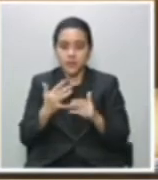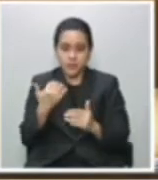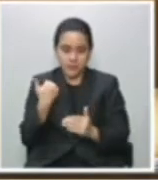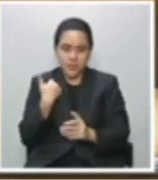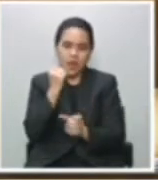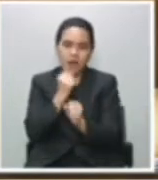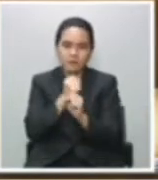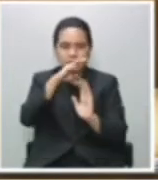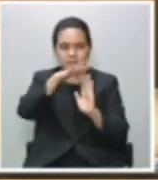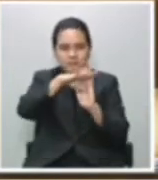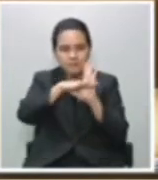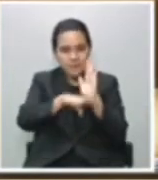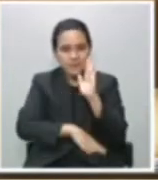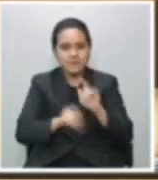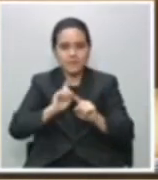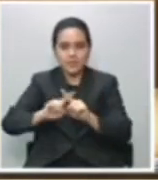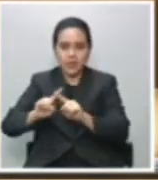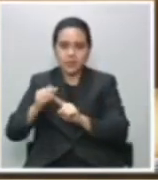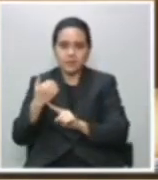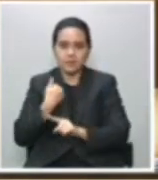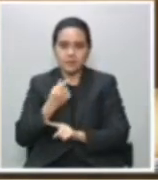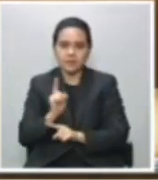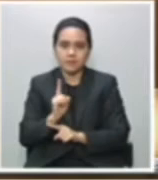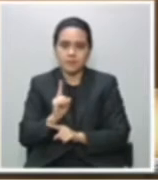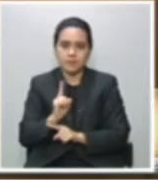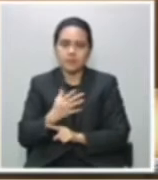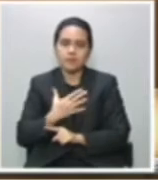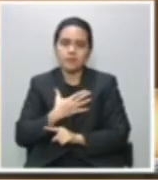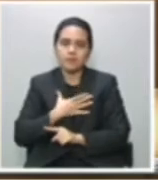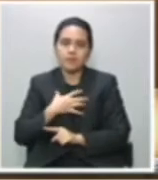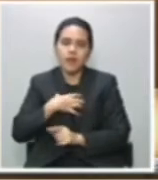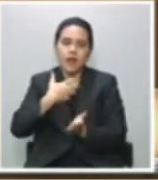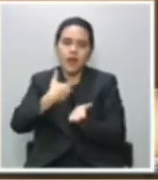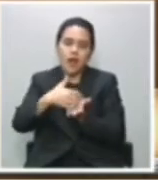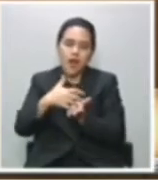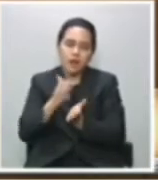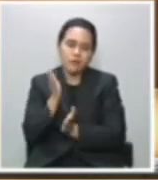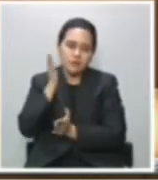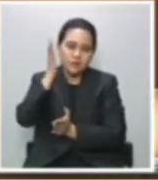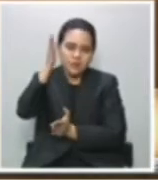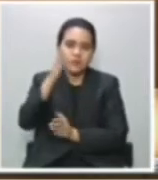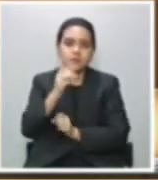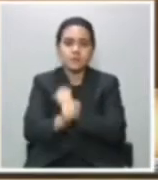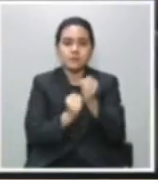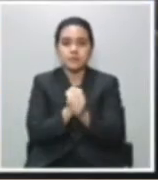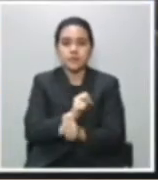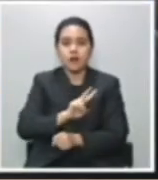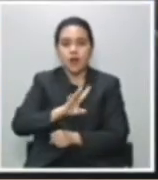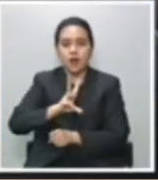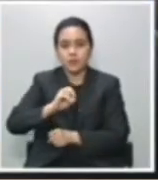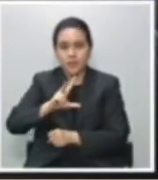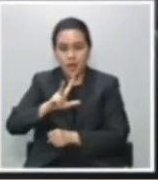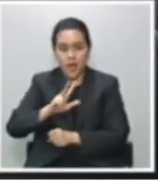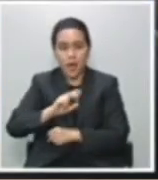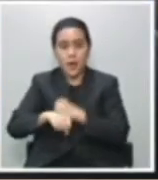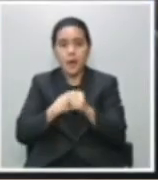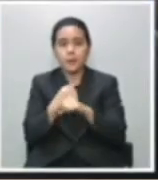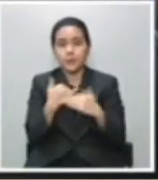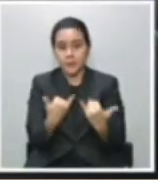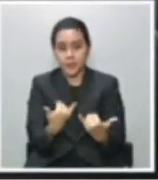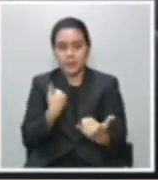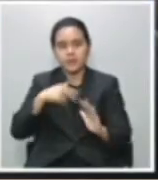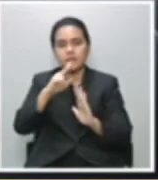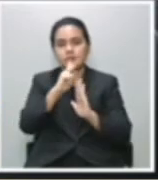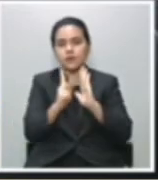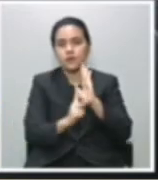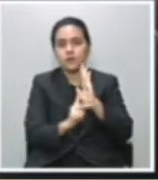าวเนี่ยมันมีอยู่ประเด็นหนึ่งที่ผมอยากเรียนในอนาคตว่าในปี2563นี้กฎหมายพ